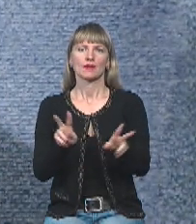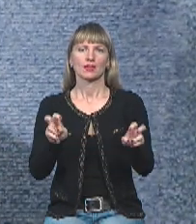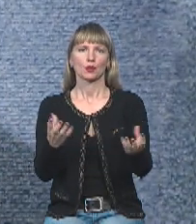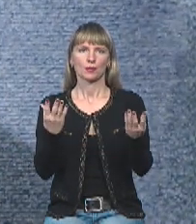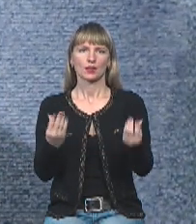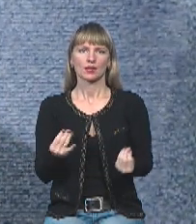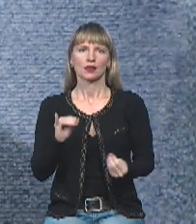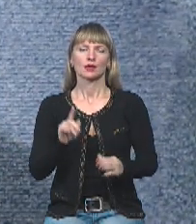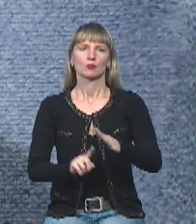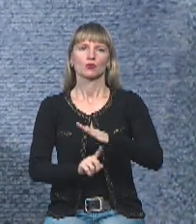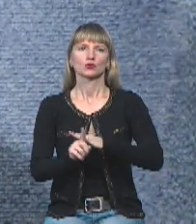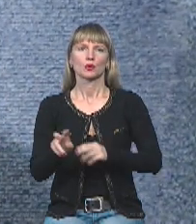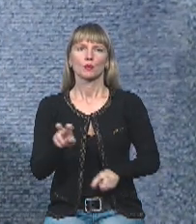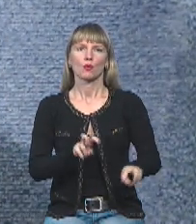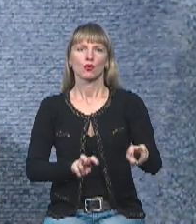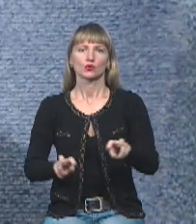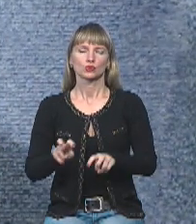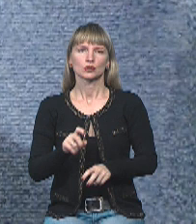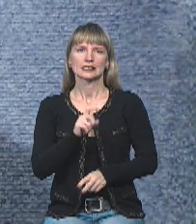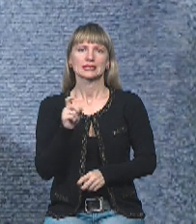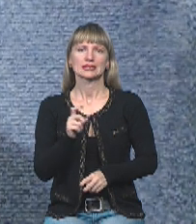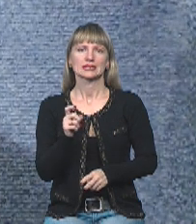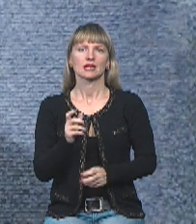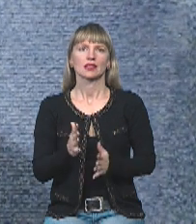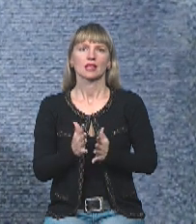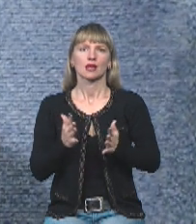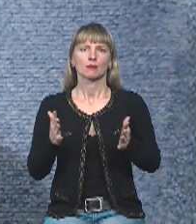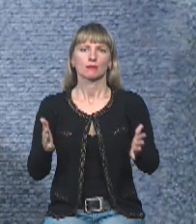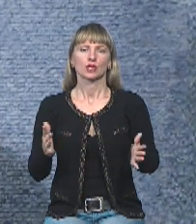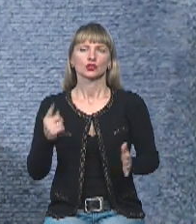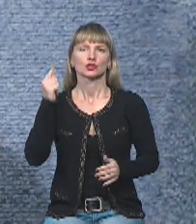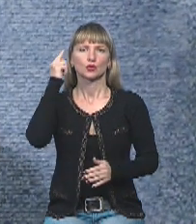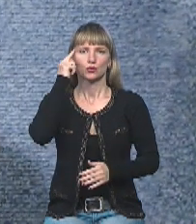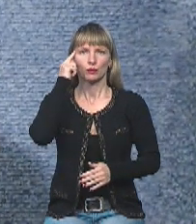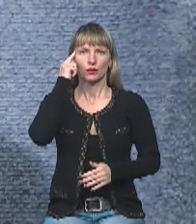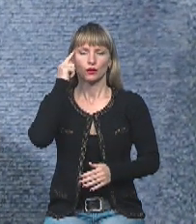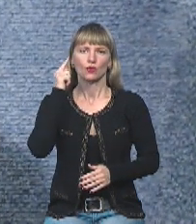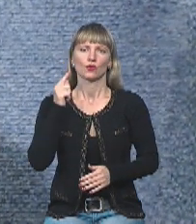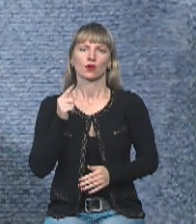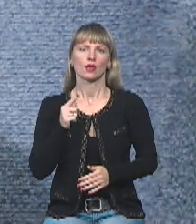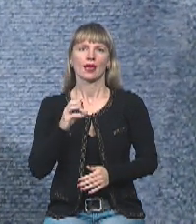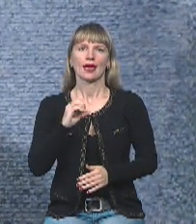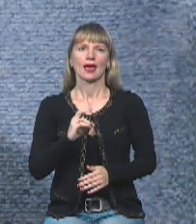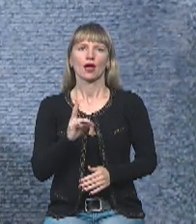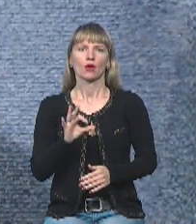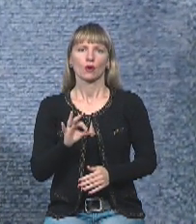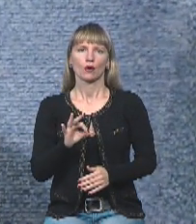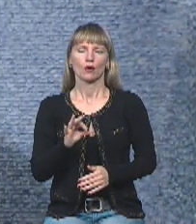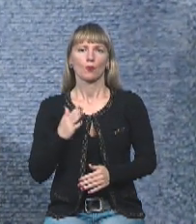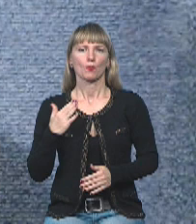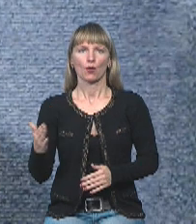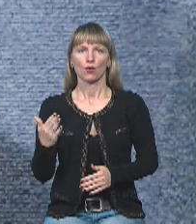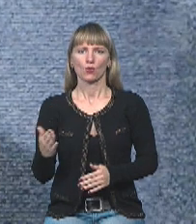і починаємо пошук з найбільш зрозумілого екологічного